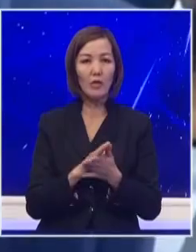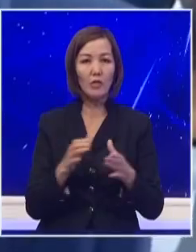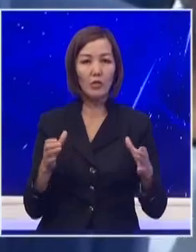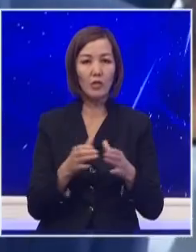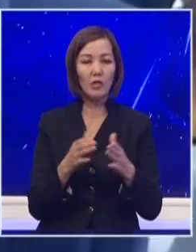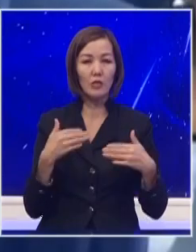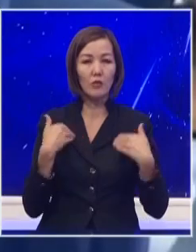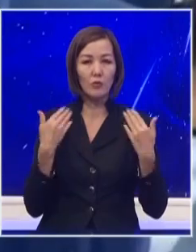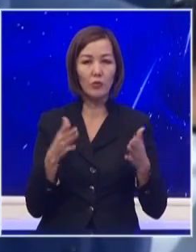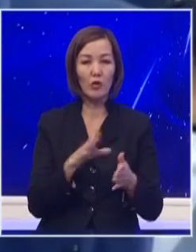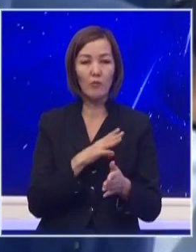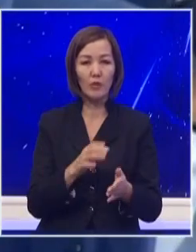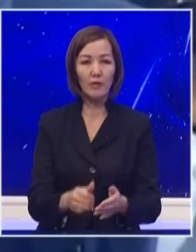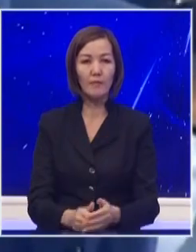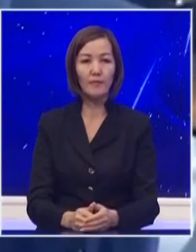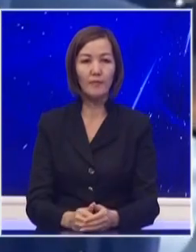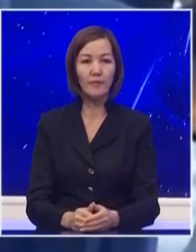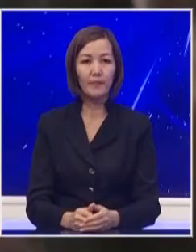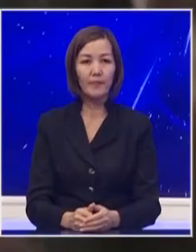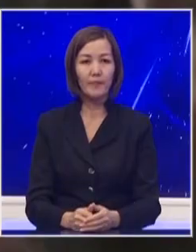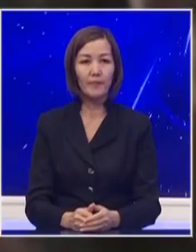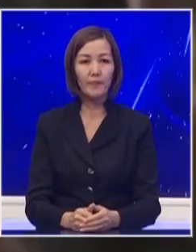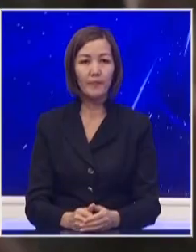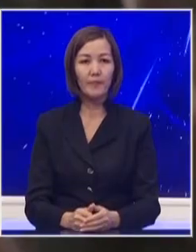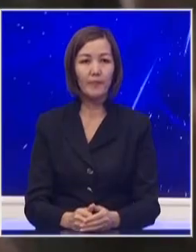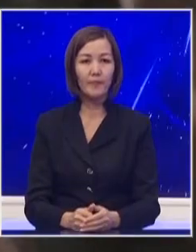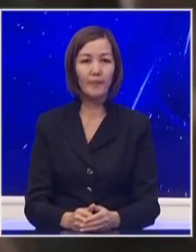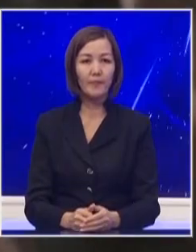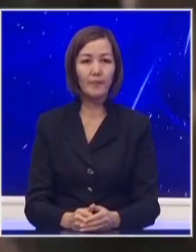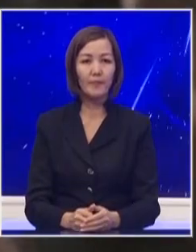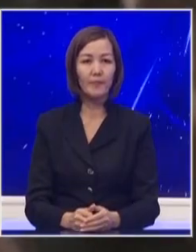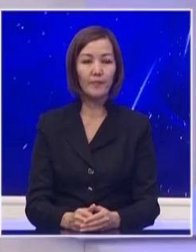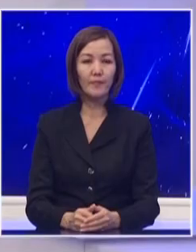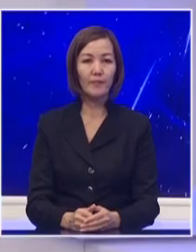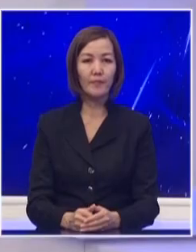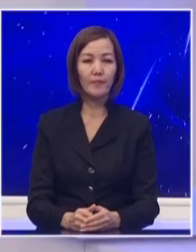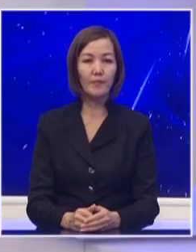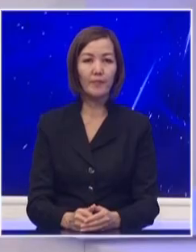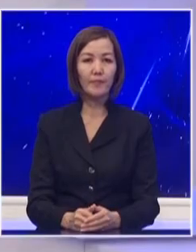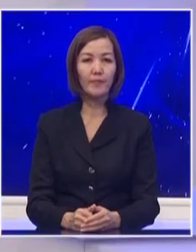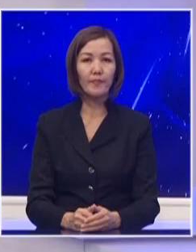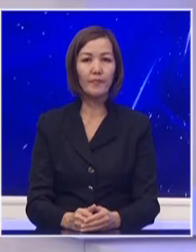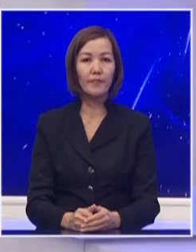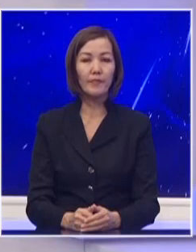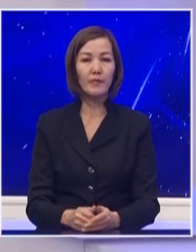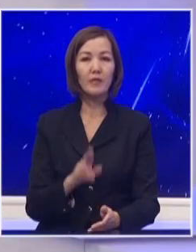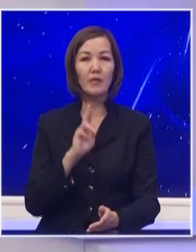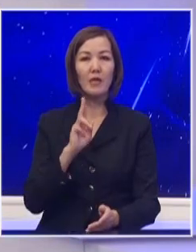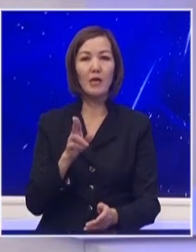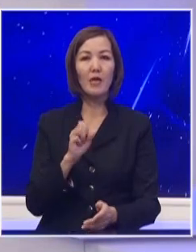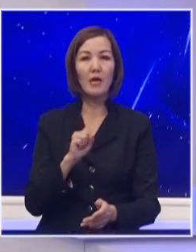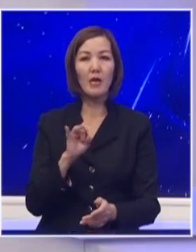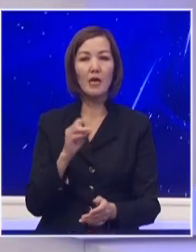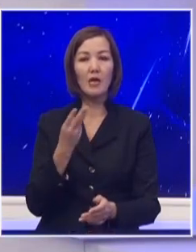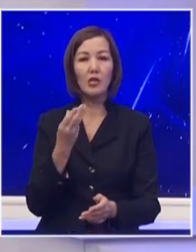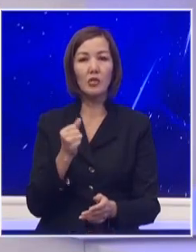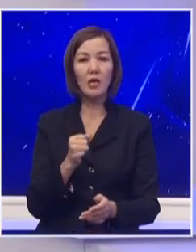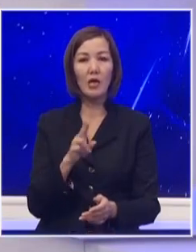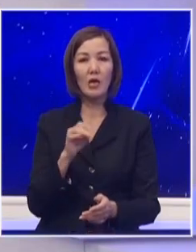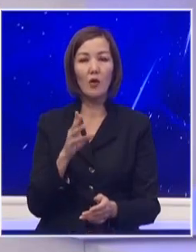қолдаған. Бұған дейін Тоқаевтың кандидатурасын президенттікке мәслихат депутаттарынан құралған республикалық қоғамдық